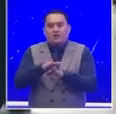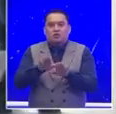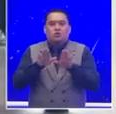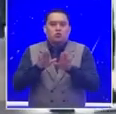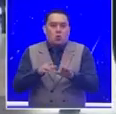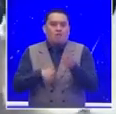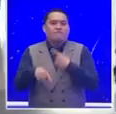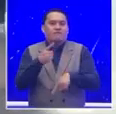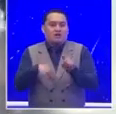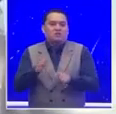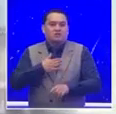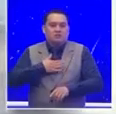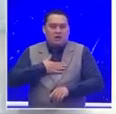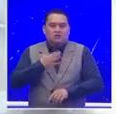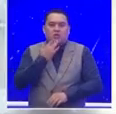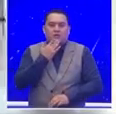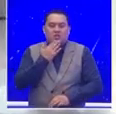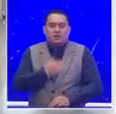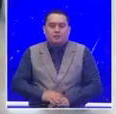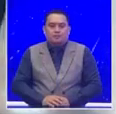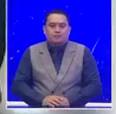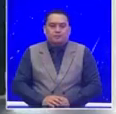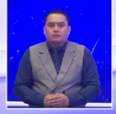только для возвращения наших соотечественников из-за рубежа.